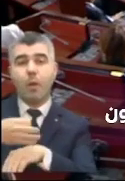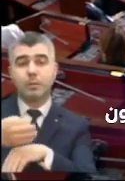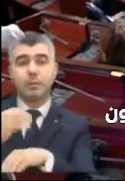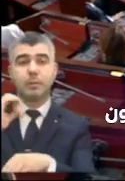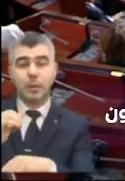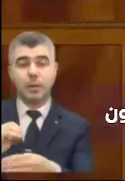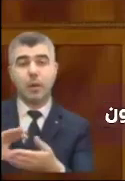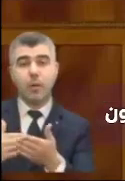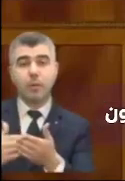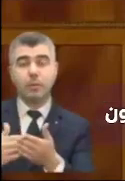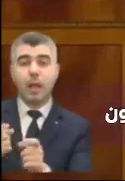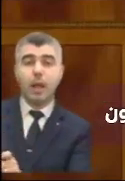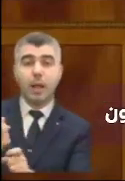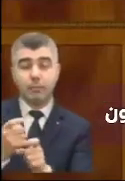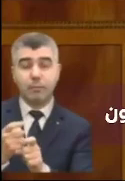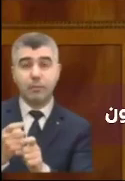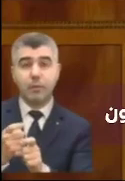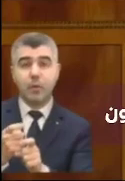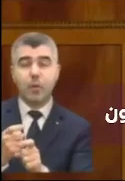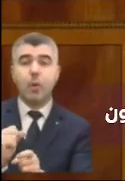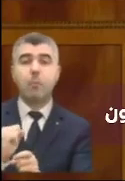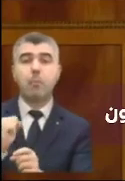إذن تلك التضحيات